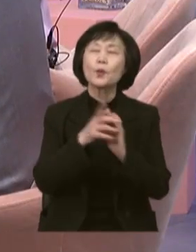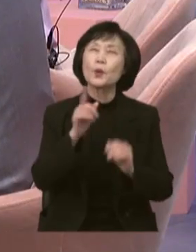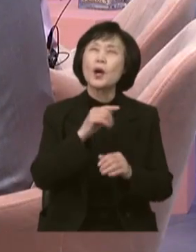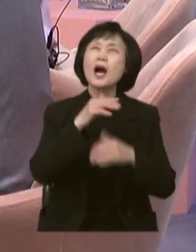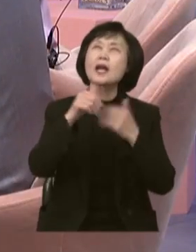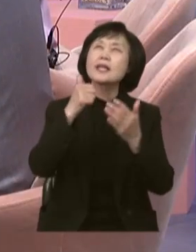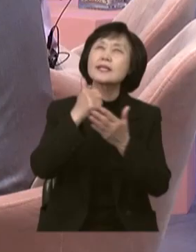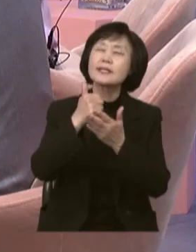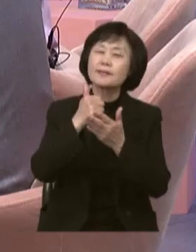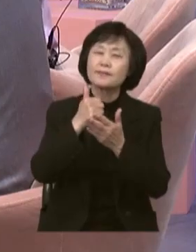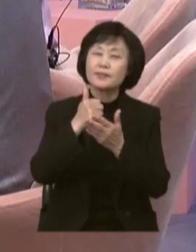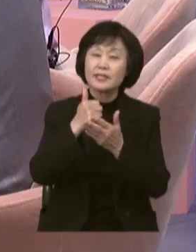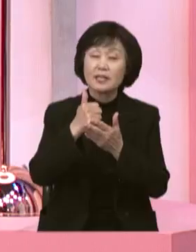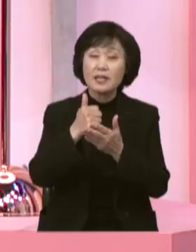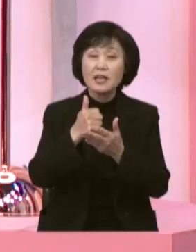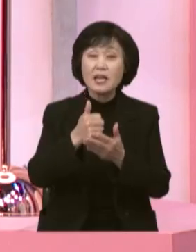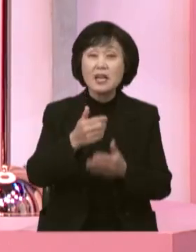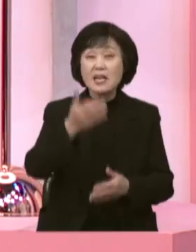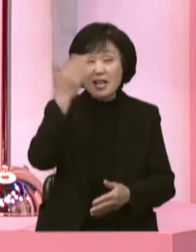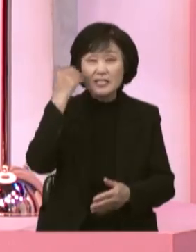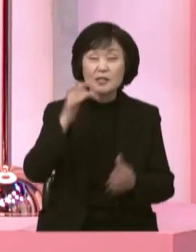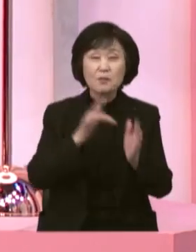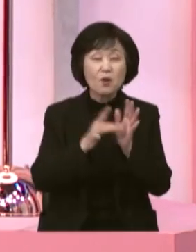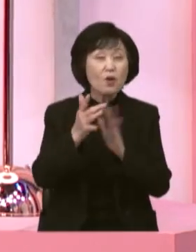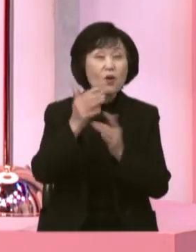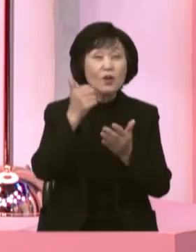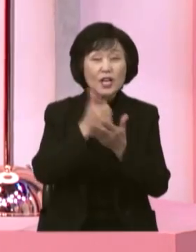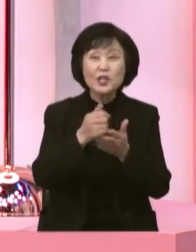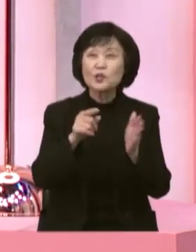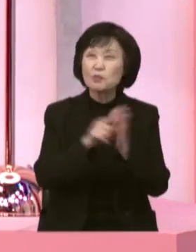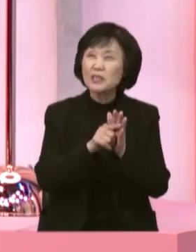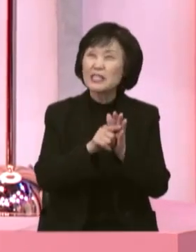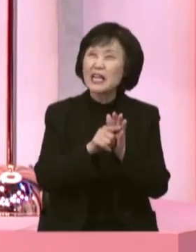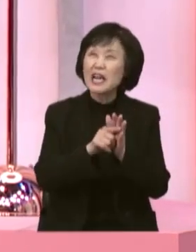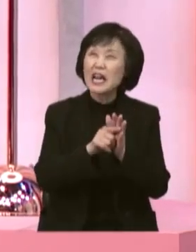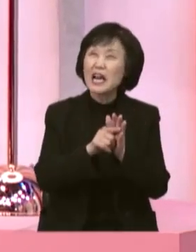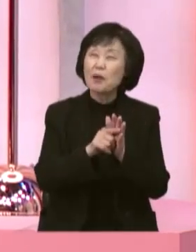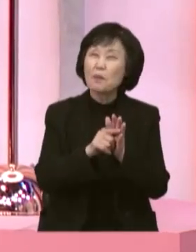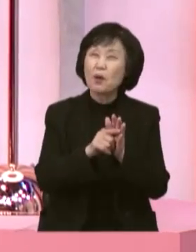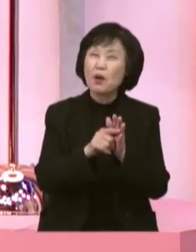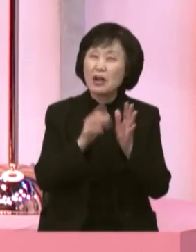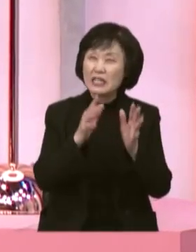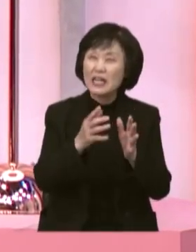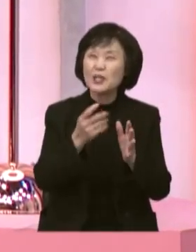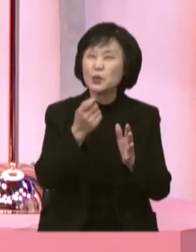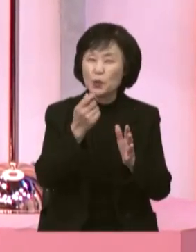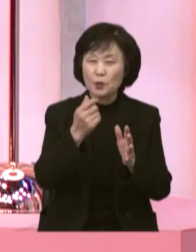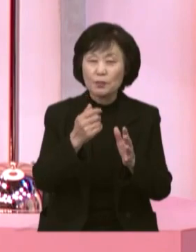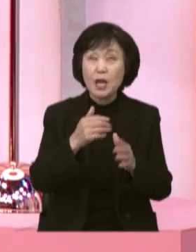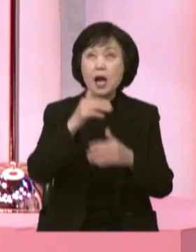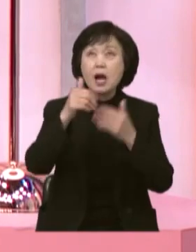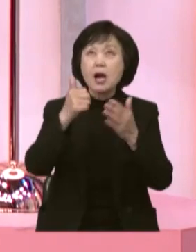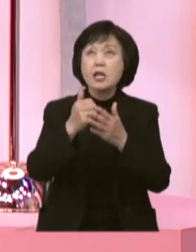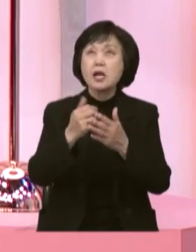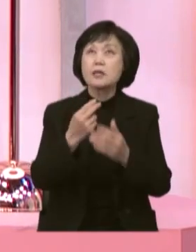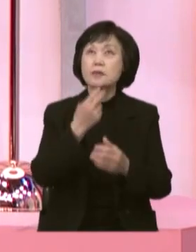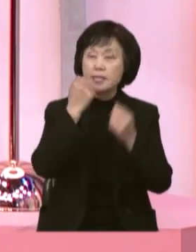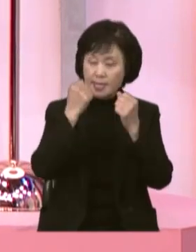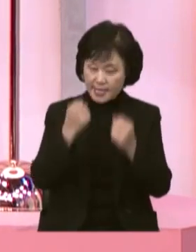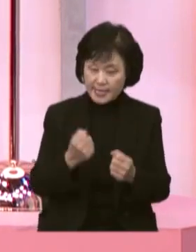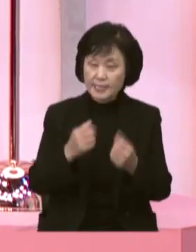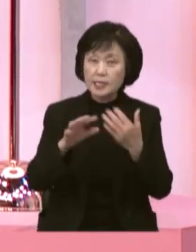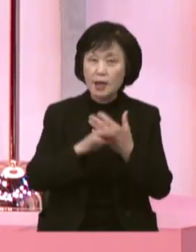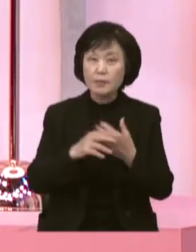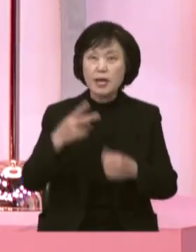했대. 하나님. 그때 뭐 예수 믿은 지 얼마 안 돼. 하나님 정말 하나님이 살아계시다면 나 이